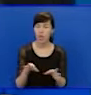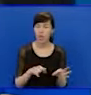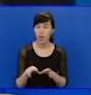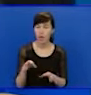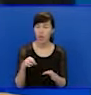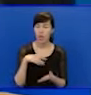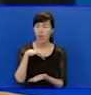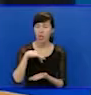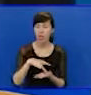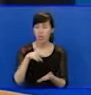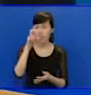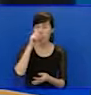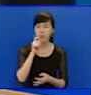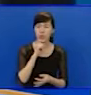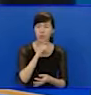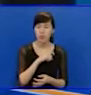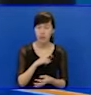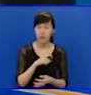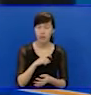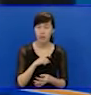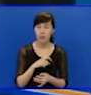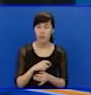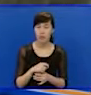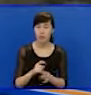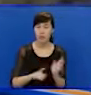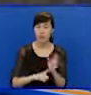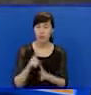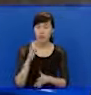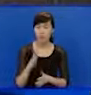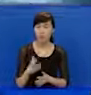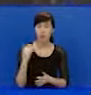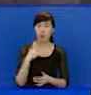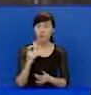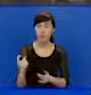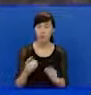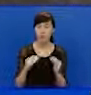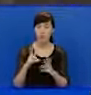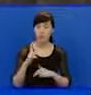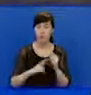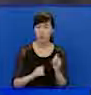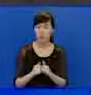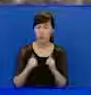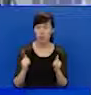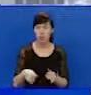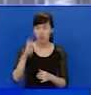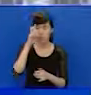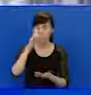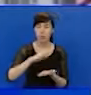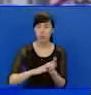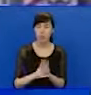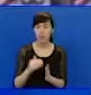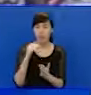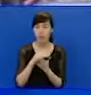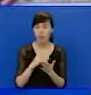қалалар ел экономикасының қаңқасы. Қалада көп қабатты тұрғын үй құрылысын дамытудағы мемлекеттік бағдарлама